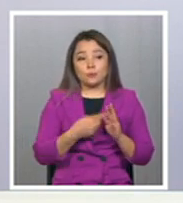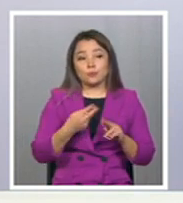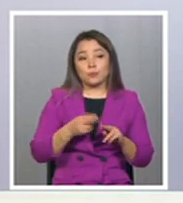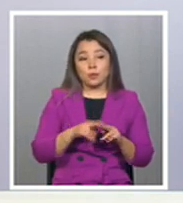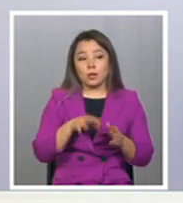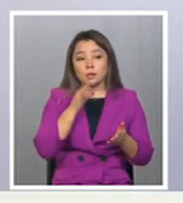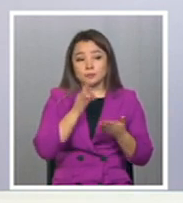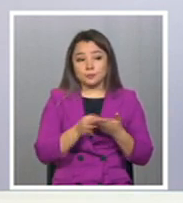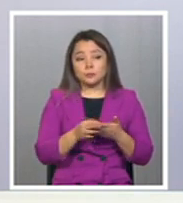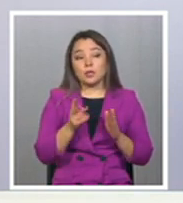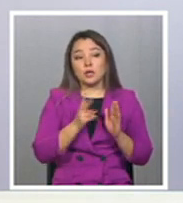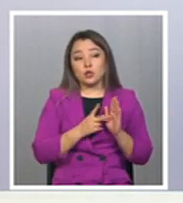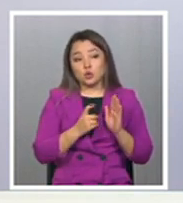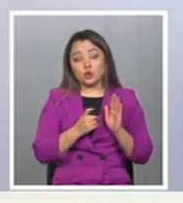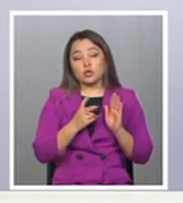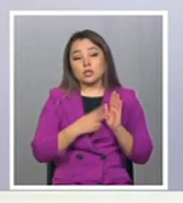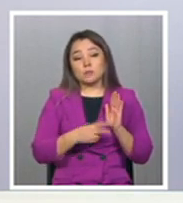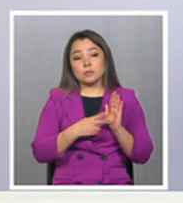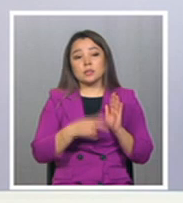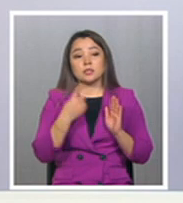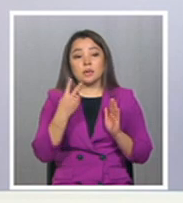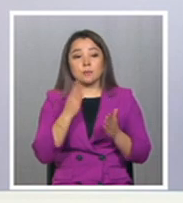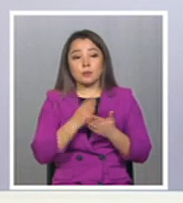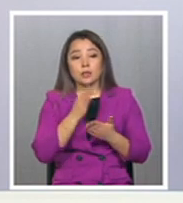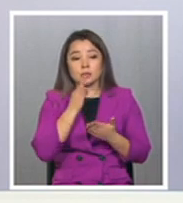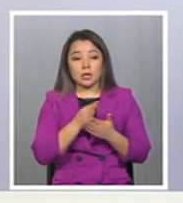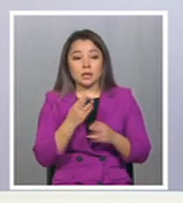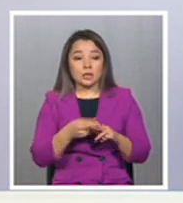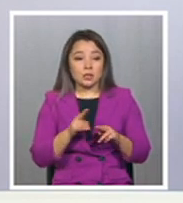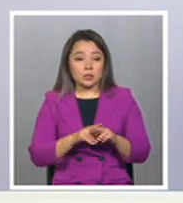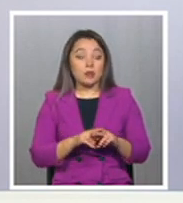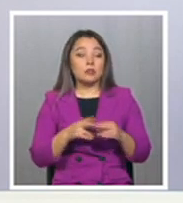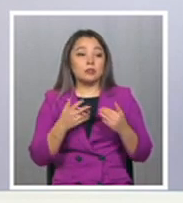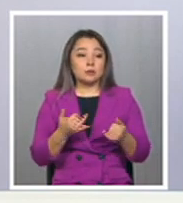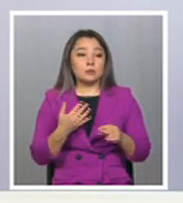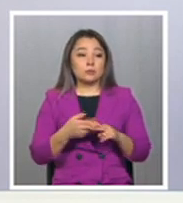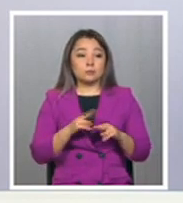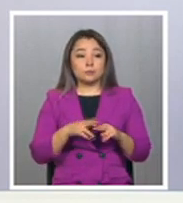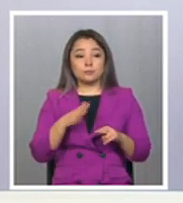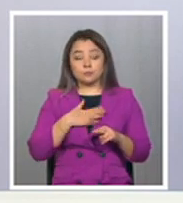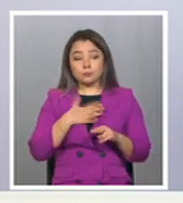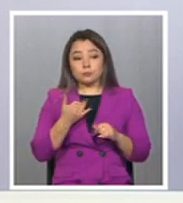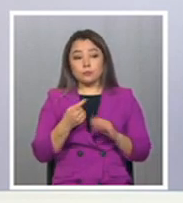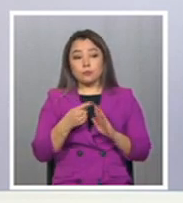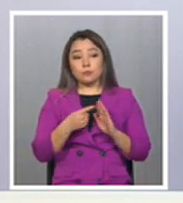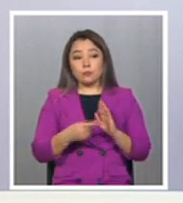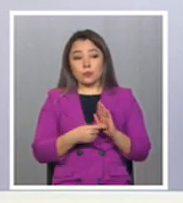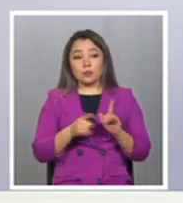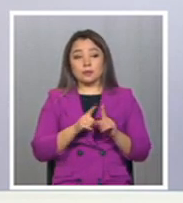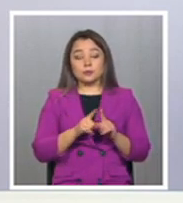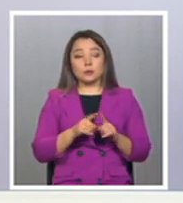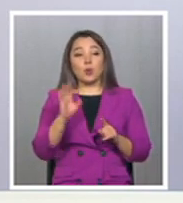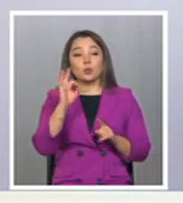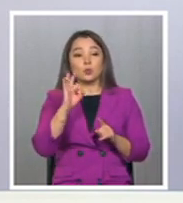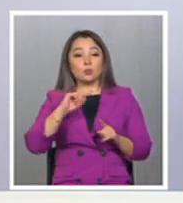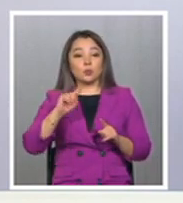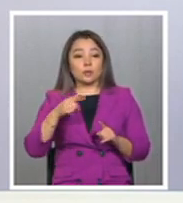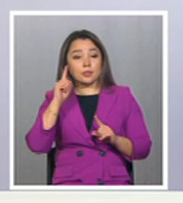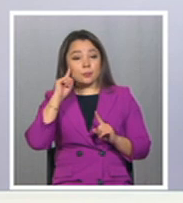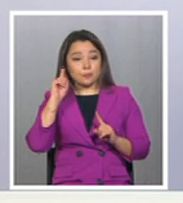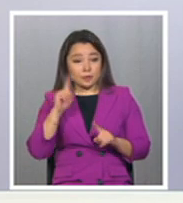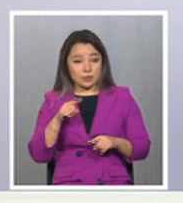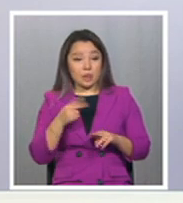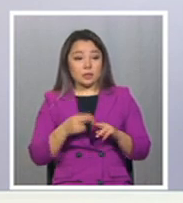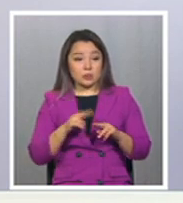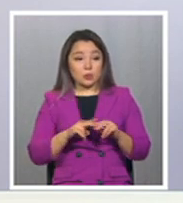жауабы 100-ден 78 шығады. Олай болса, балалар, біз жай бөлшектің алдында жасырын 0 бүтін бар екен білеміз.